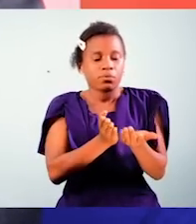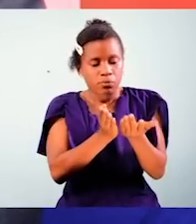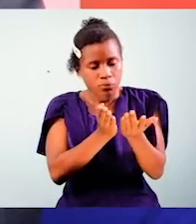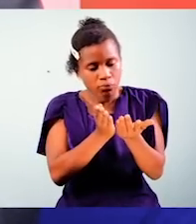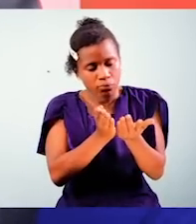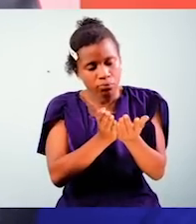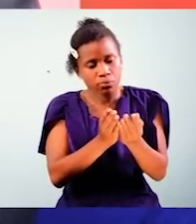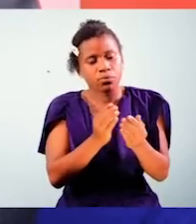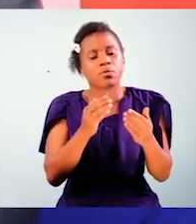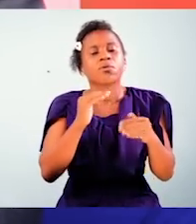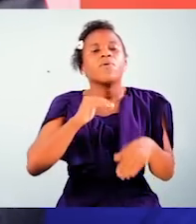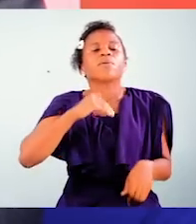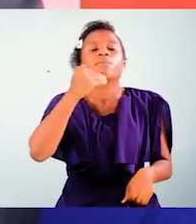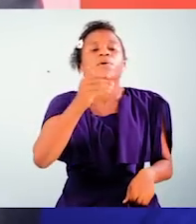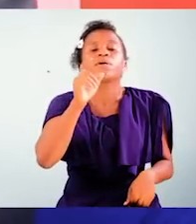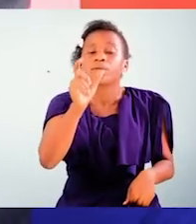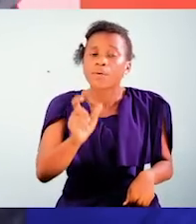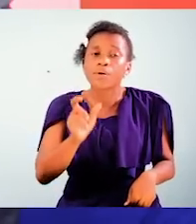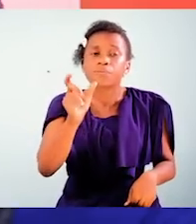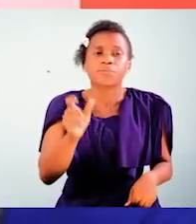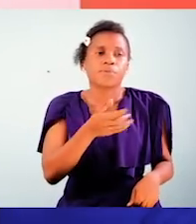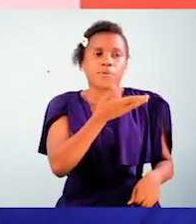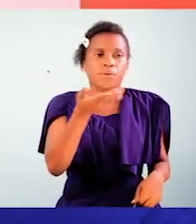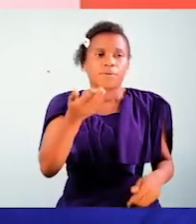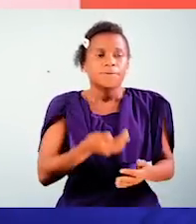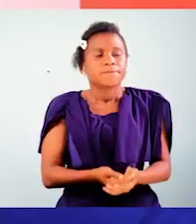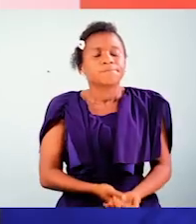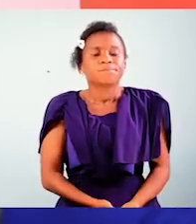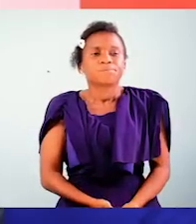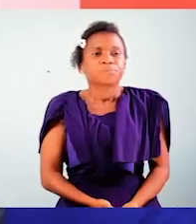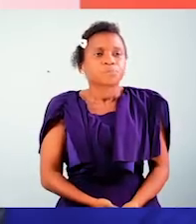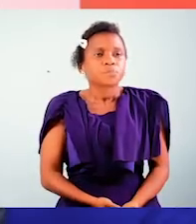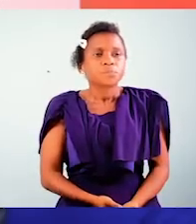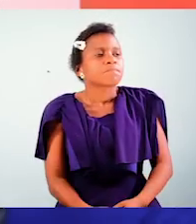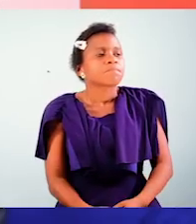wakati rais akiipokea. Bante amesema kwamba